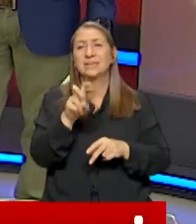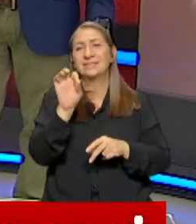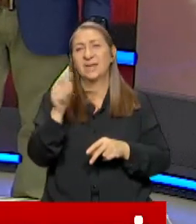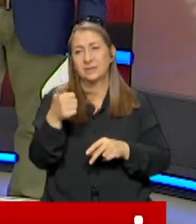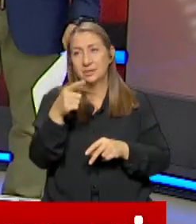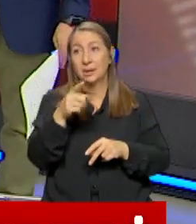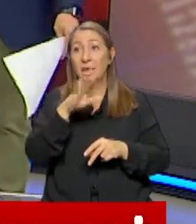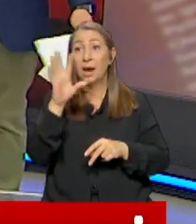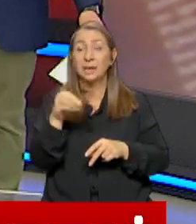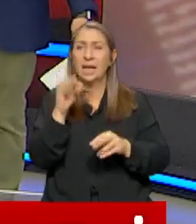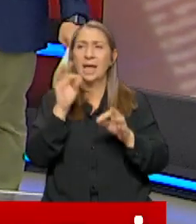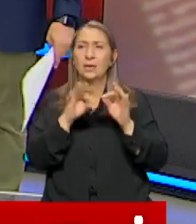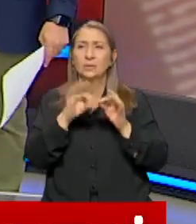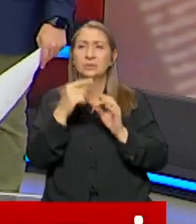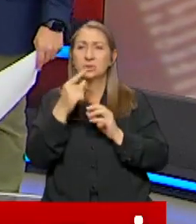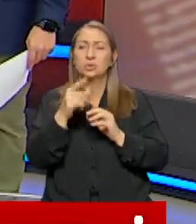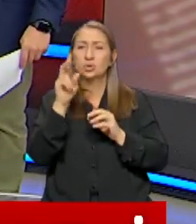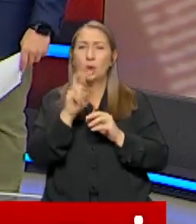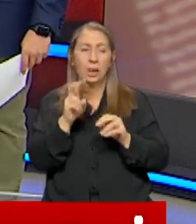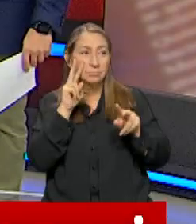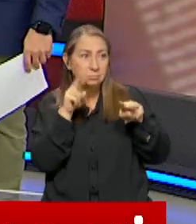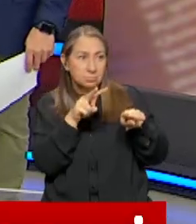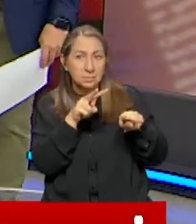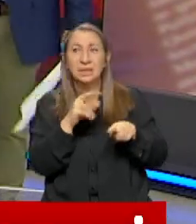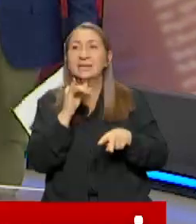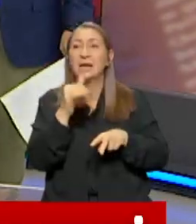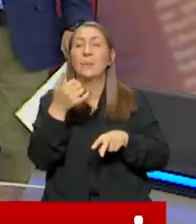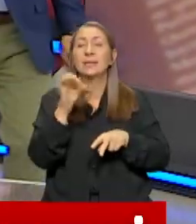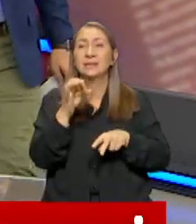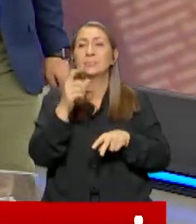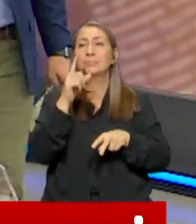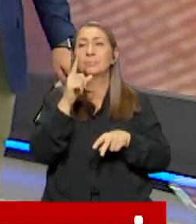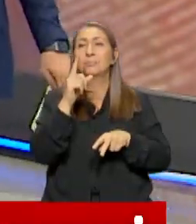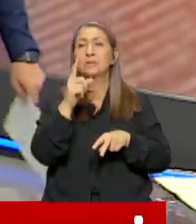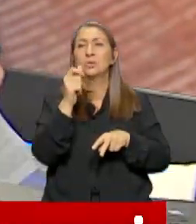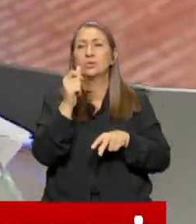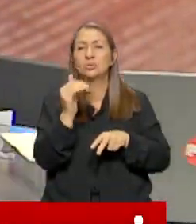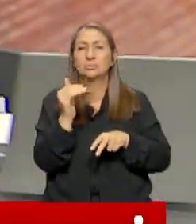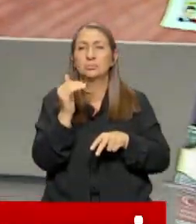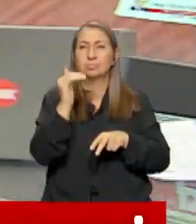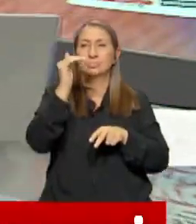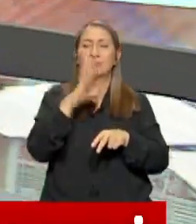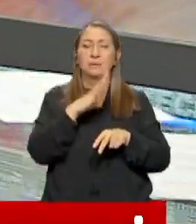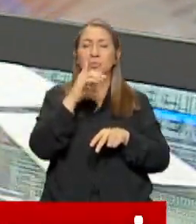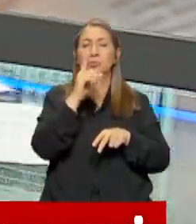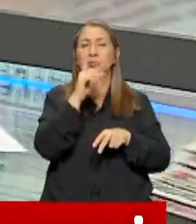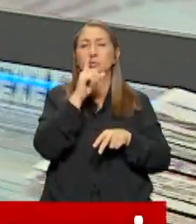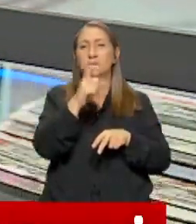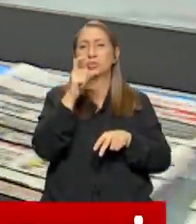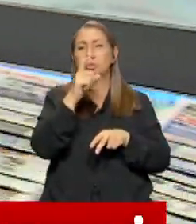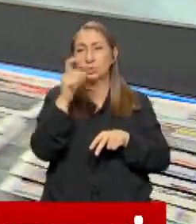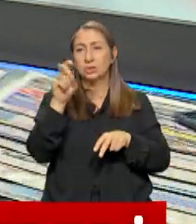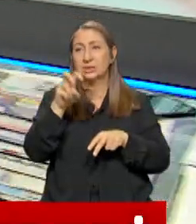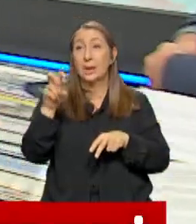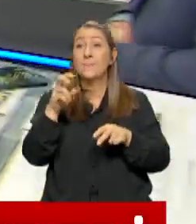bu arada Herkes yani ekonomi denilince sürekli dolara bakılıyor gram altında da bir kuruştu bir yükselme var Merkez